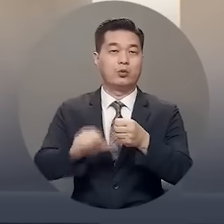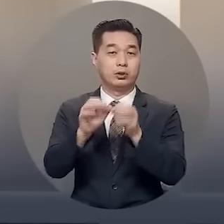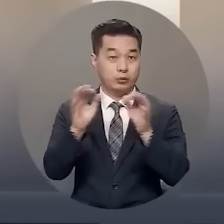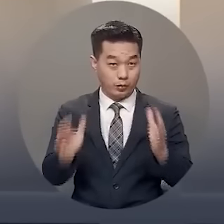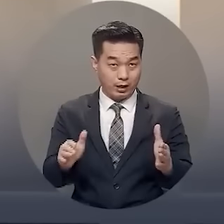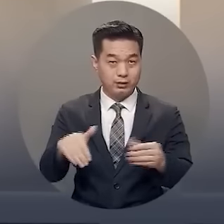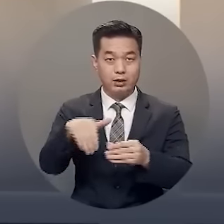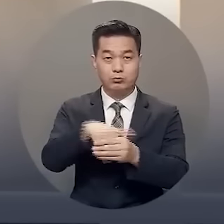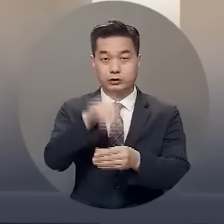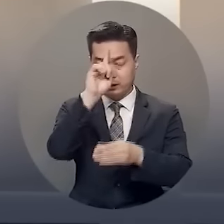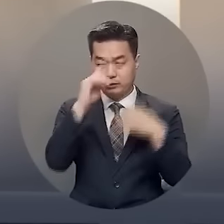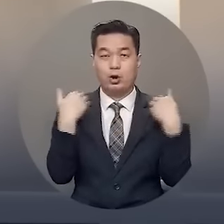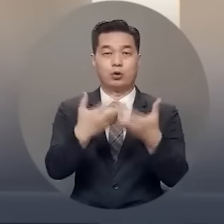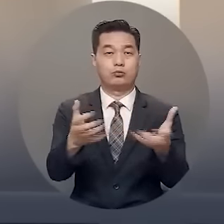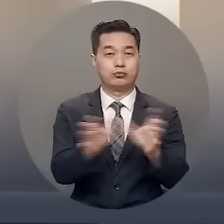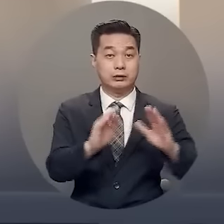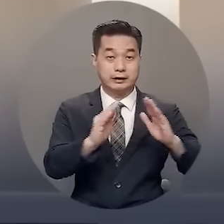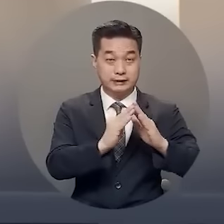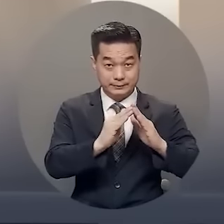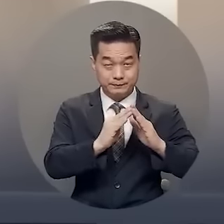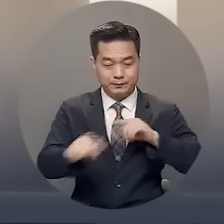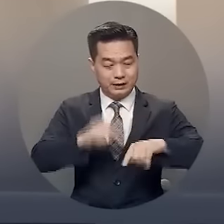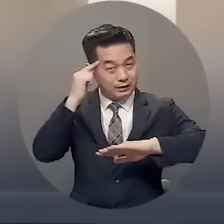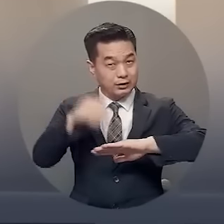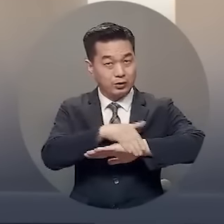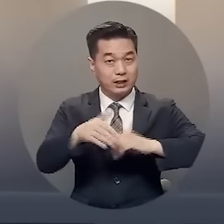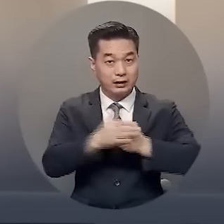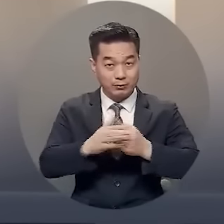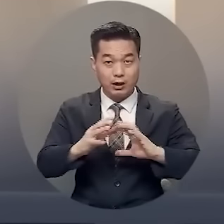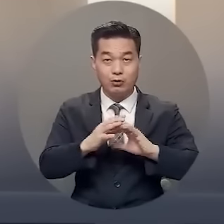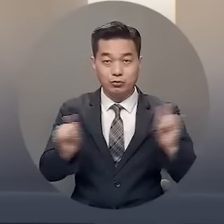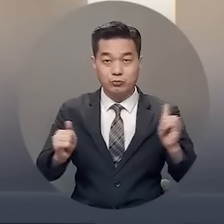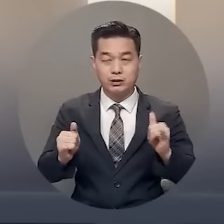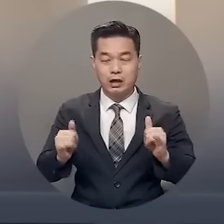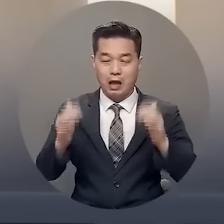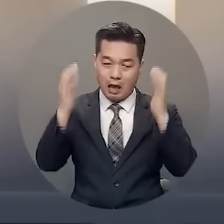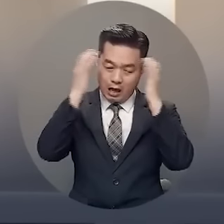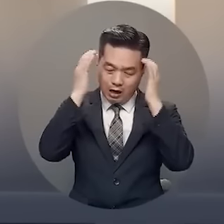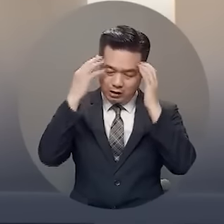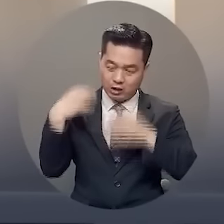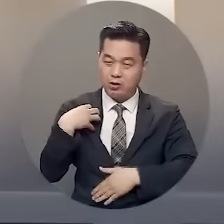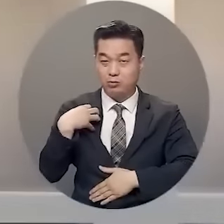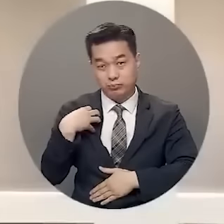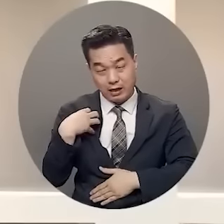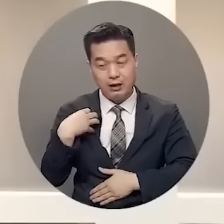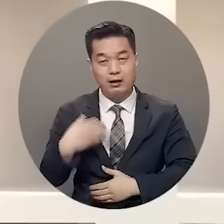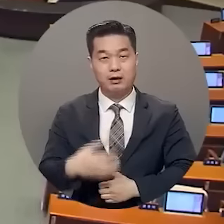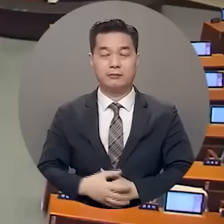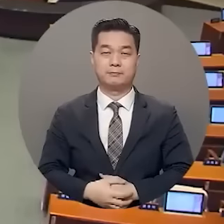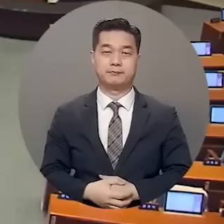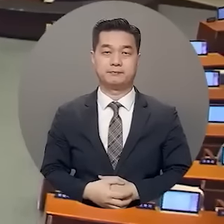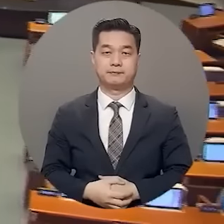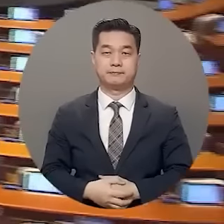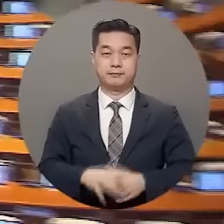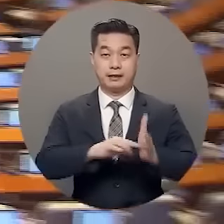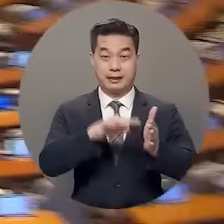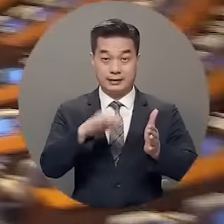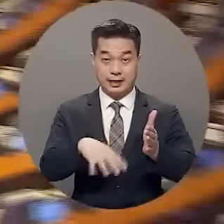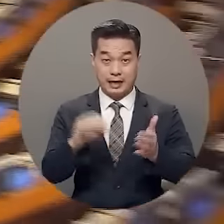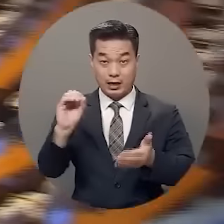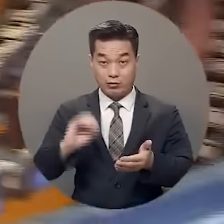드리겠습니다 문재인 정부의 부동산 정책으로 우리 국민이 얼마나 고통을 받았습니까 세율 조정은